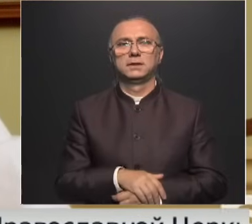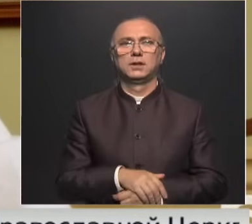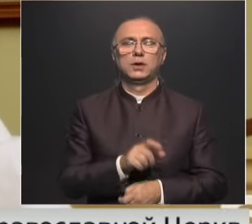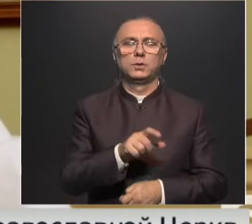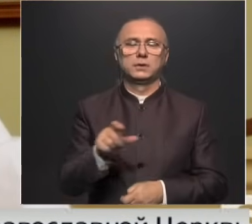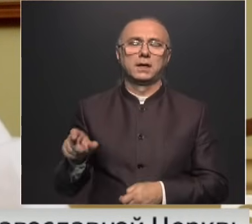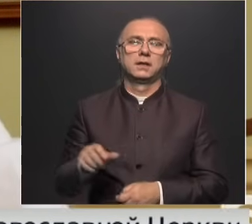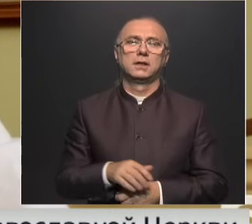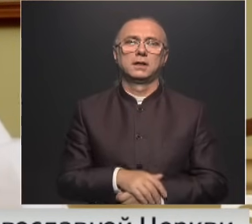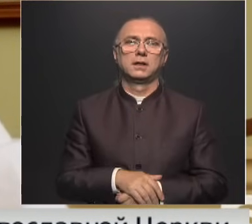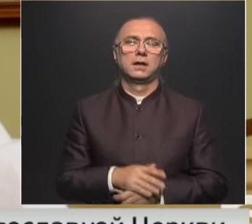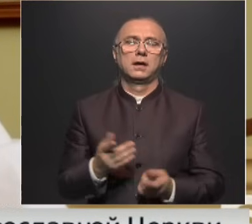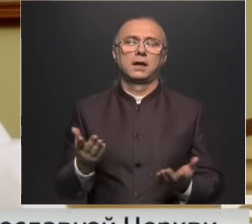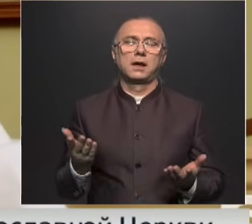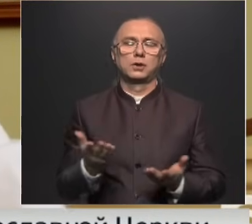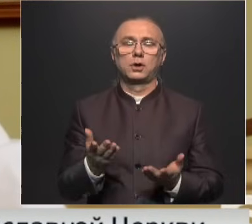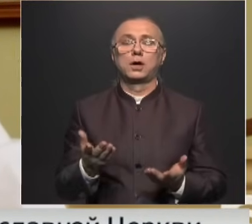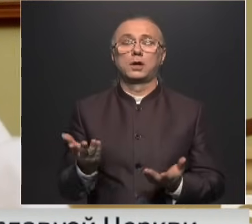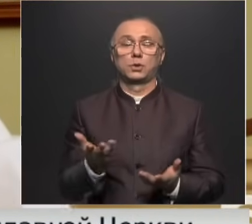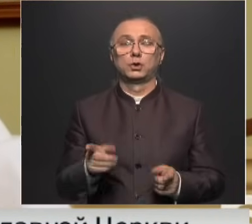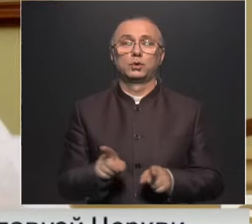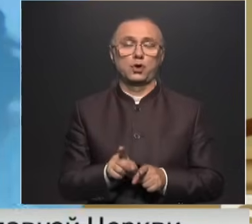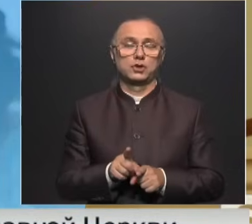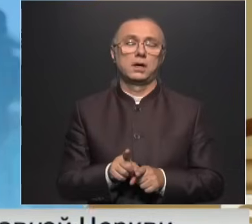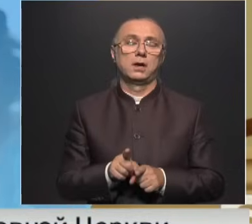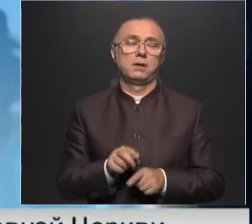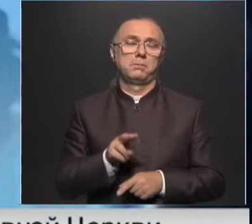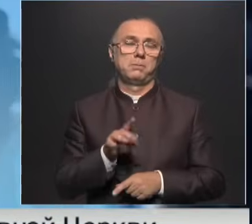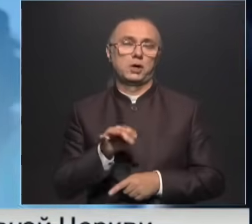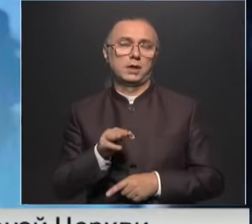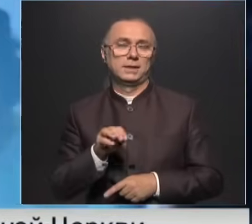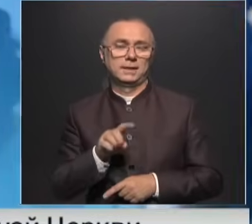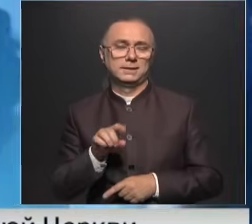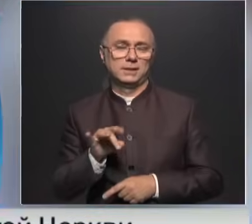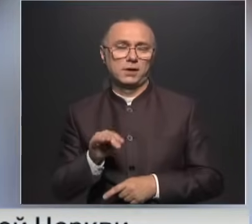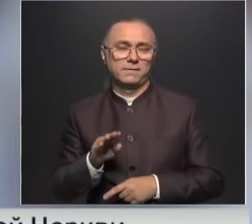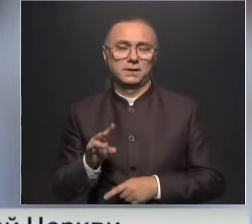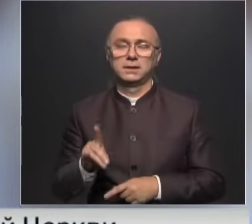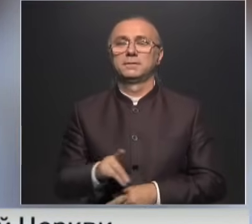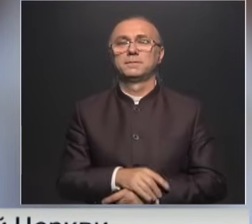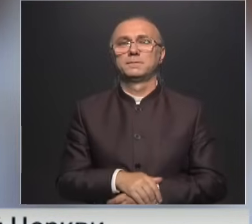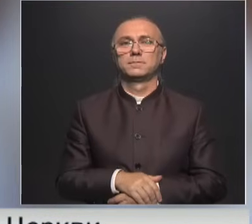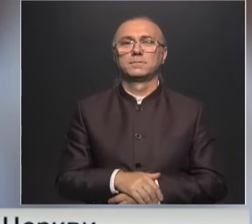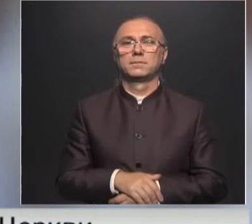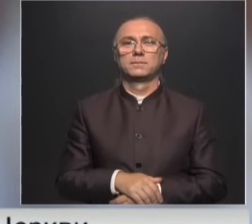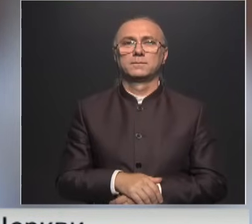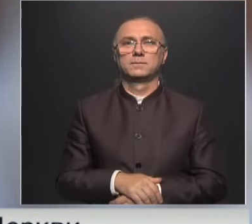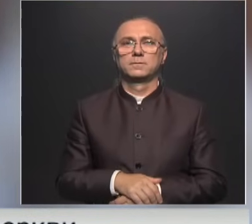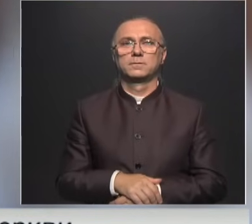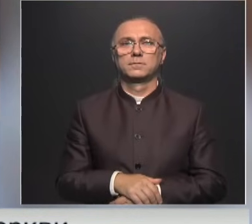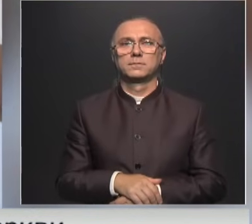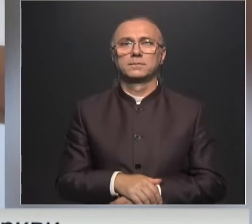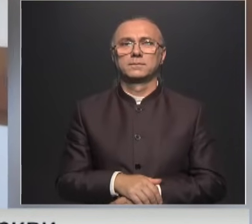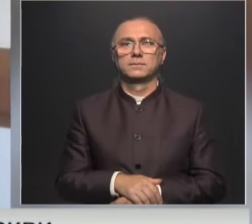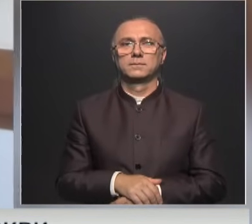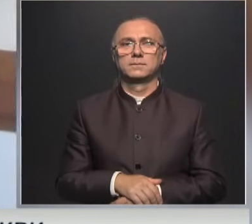людей, которые тоже протезируются. Надо сказать, что он уже тогда с нами поделился, что, приехав в Горловку,